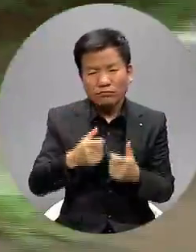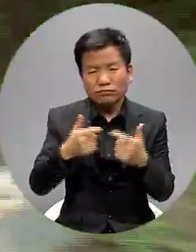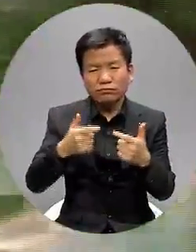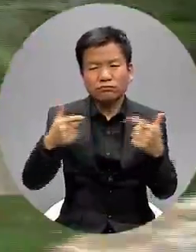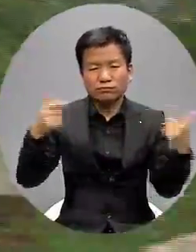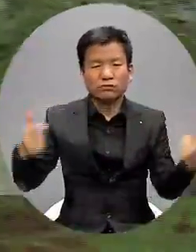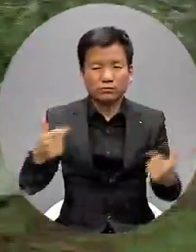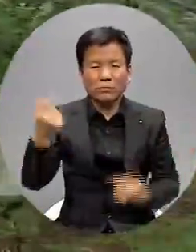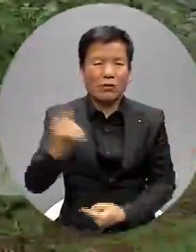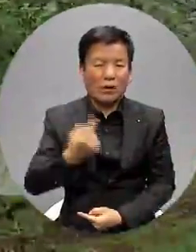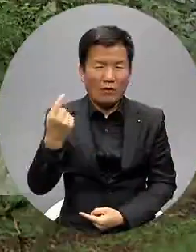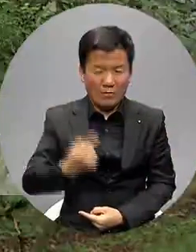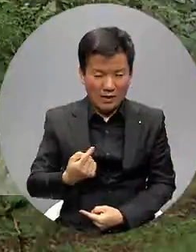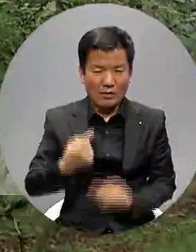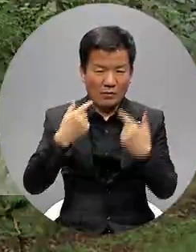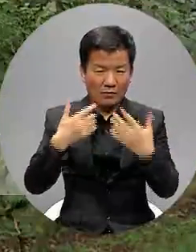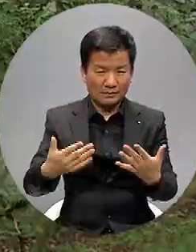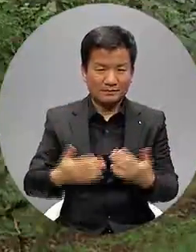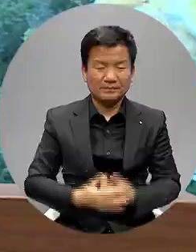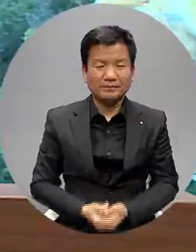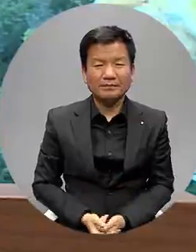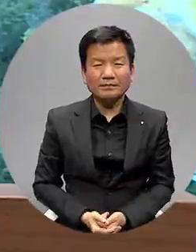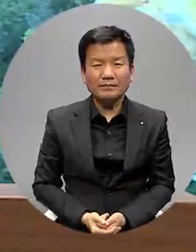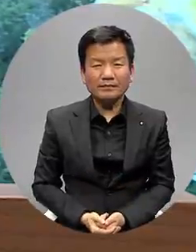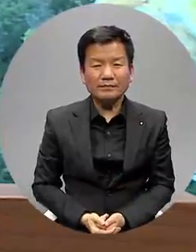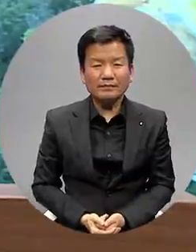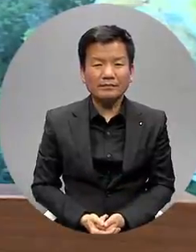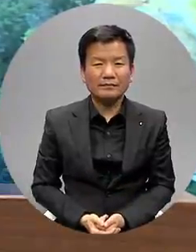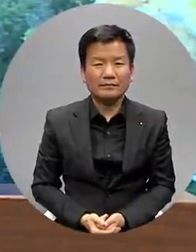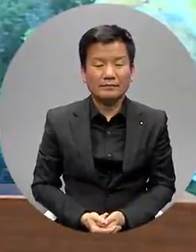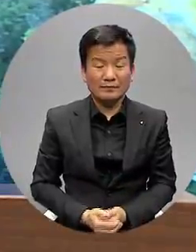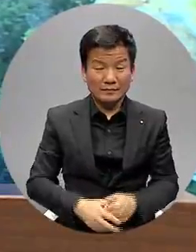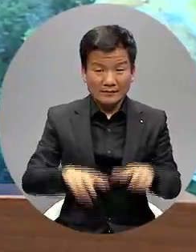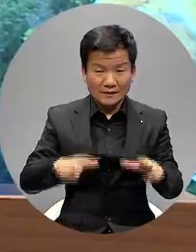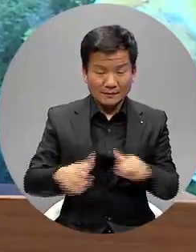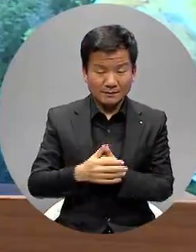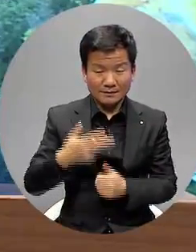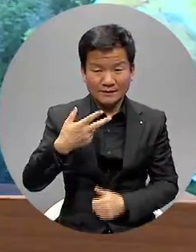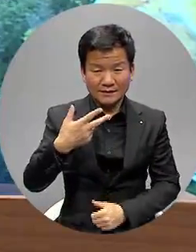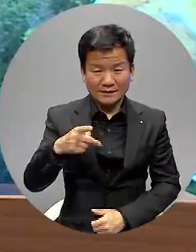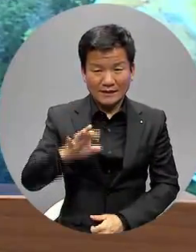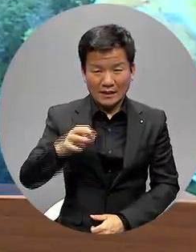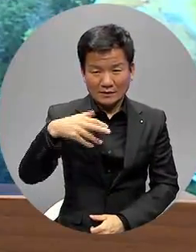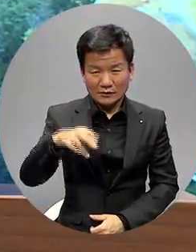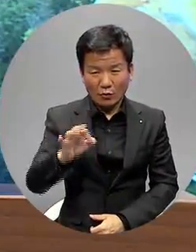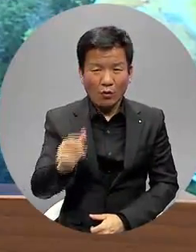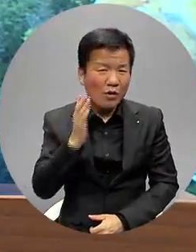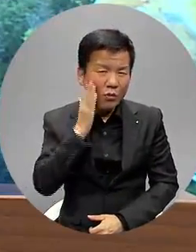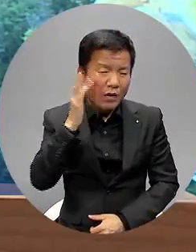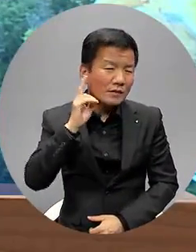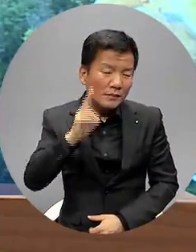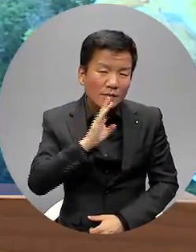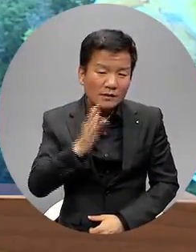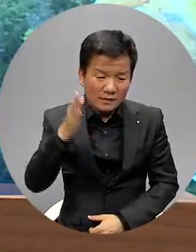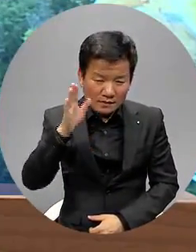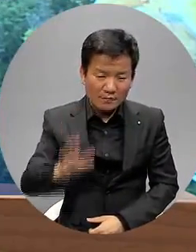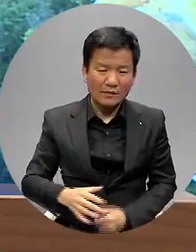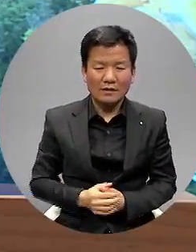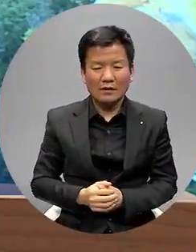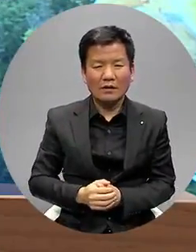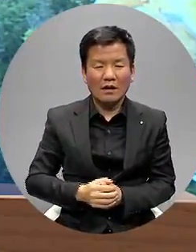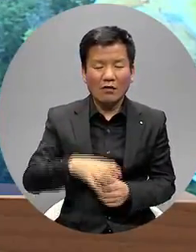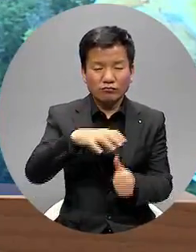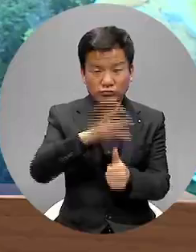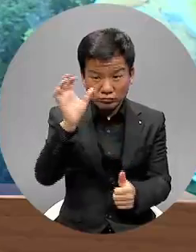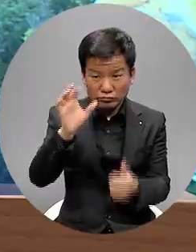흘러들게 될 것이라고 주장하고 있습니다. 그렇지만 지금 대청호가 저 난리인데도 불구하고 규제 완화를 하는 저 사람들이